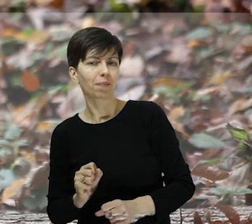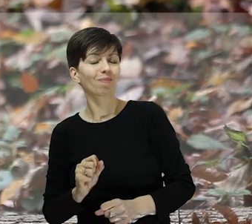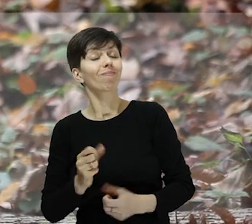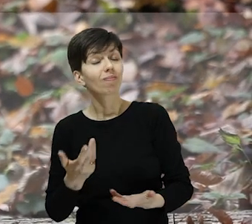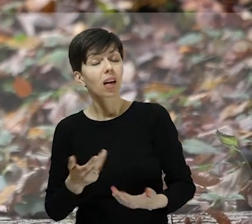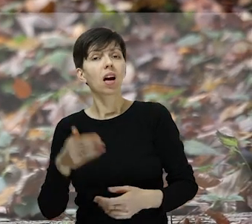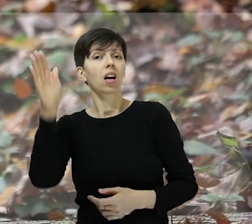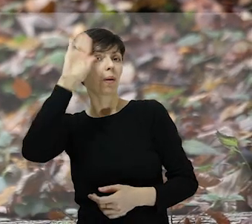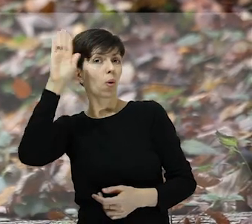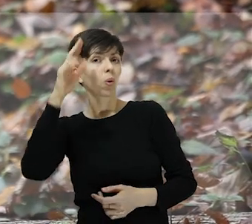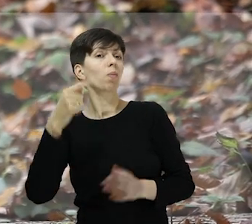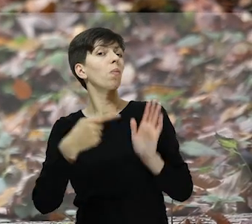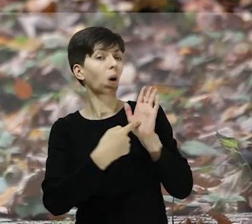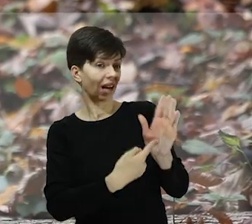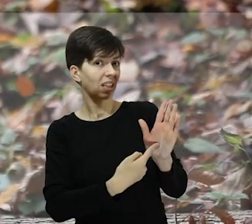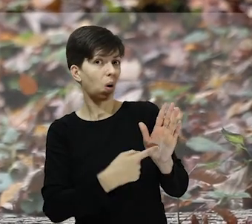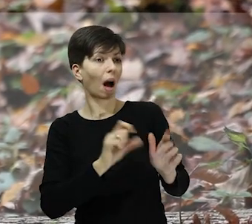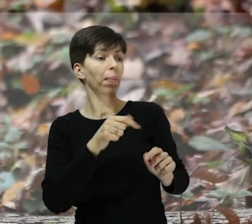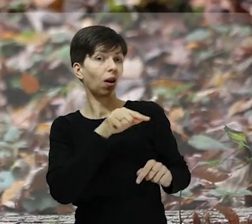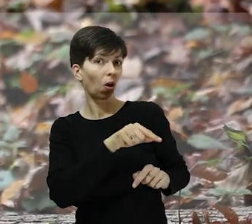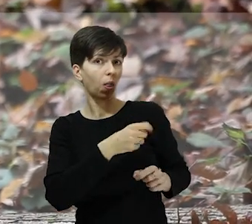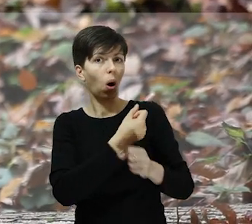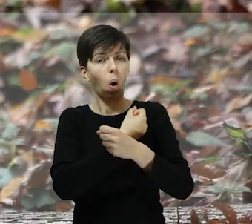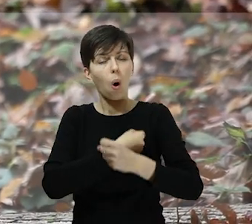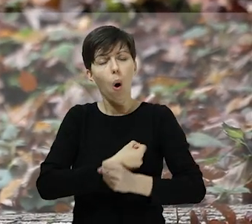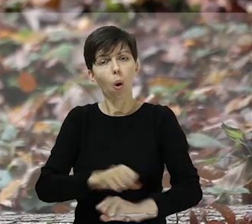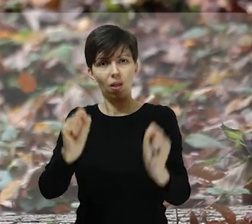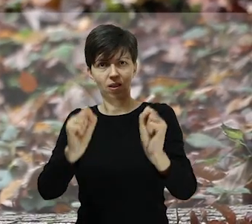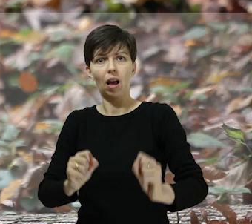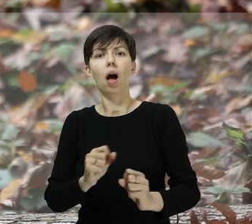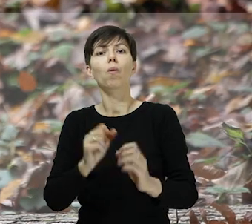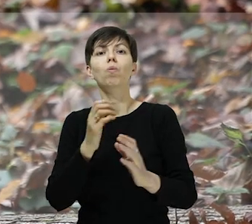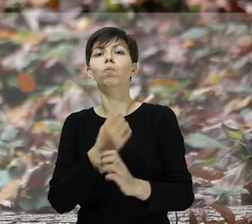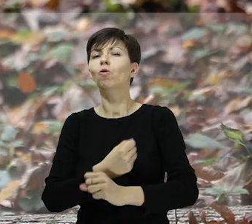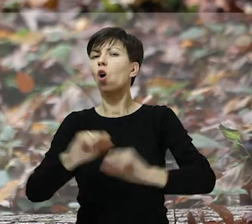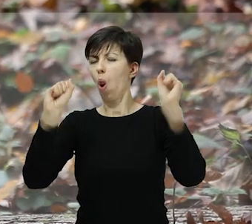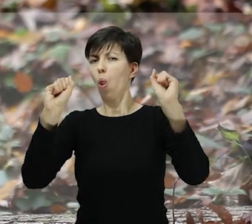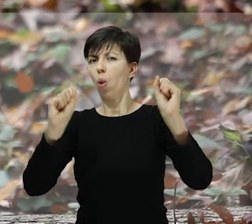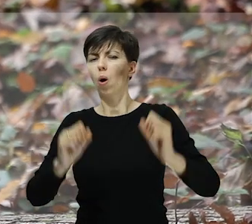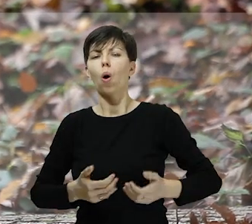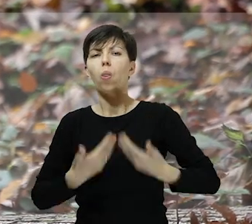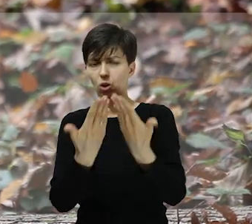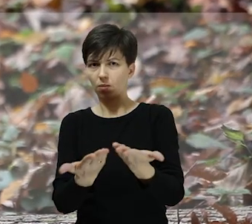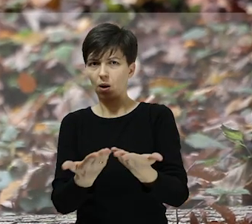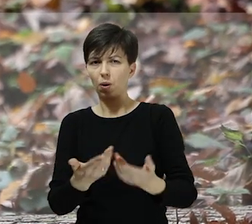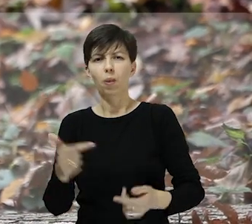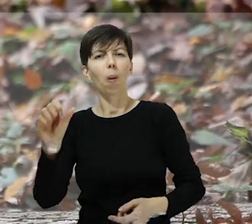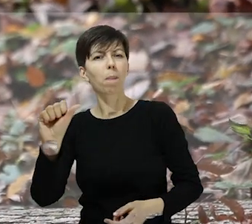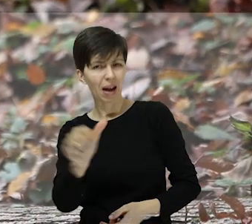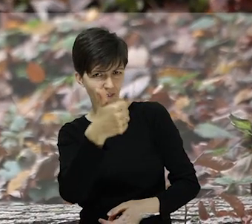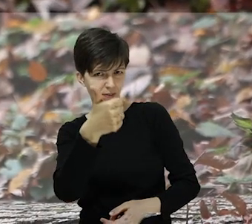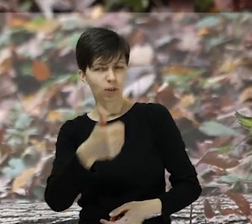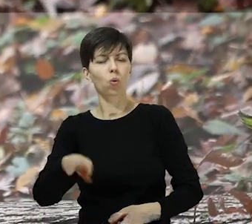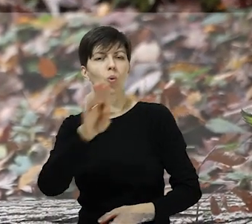pokazać, żebyś odzyskał wolność, żeby się coś pięknego w tobie narodziło. Wpierw musi